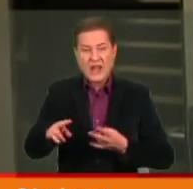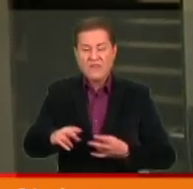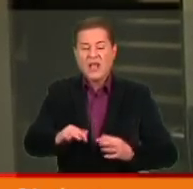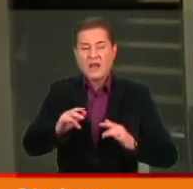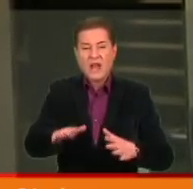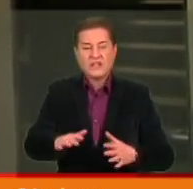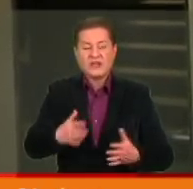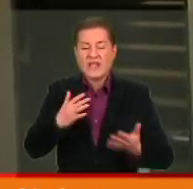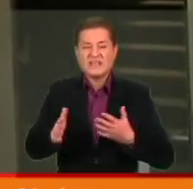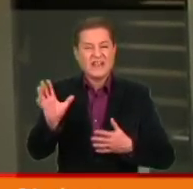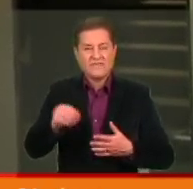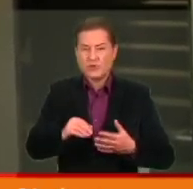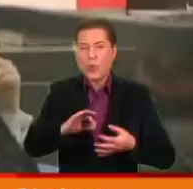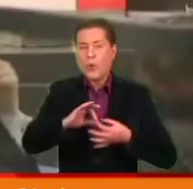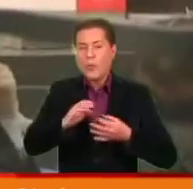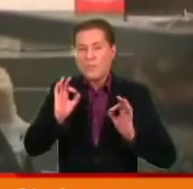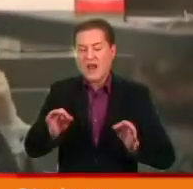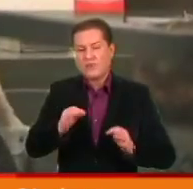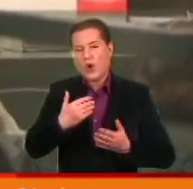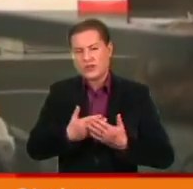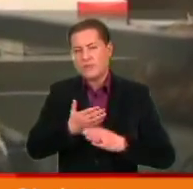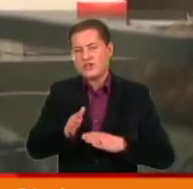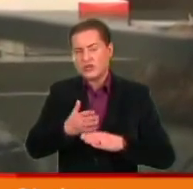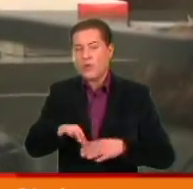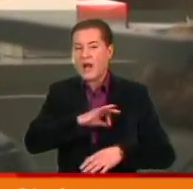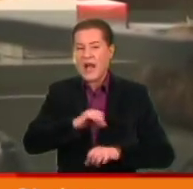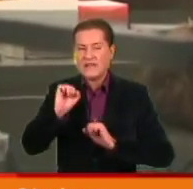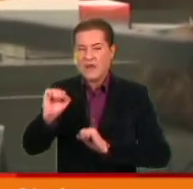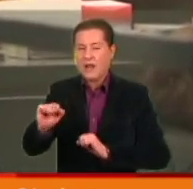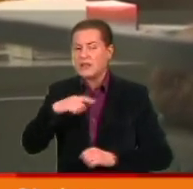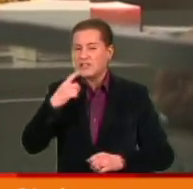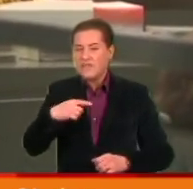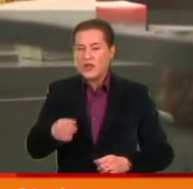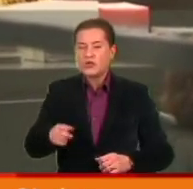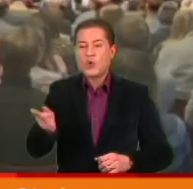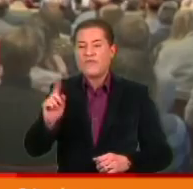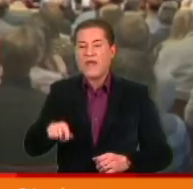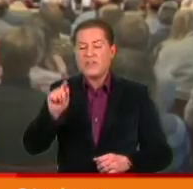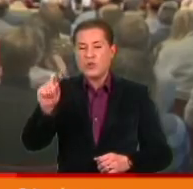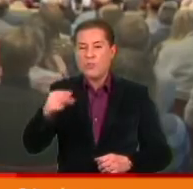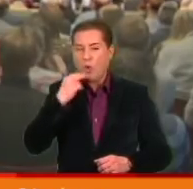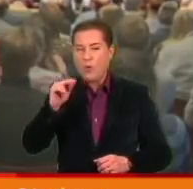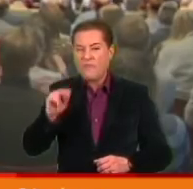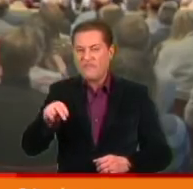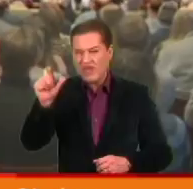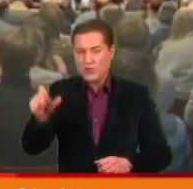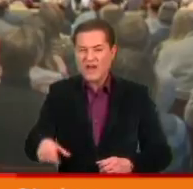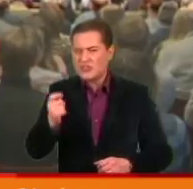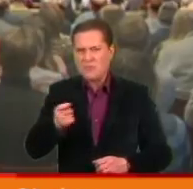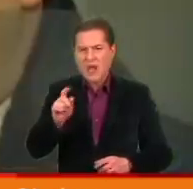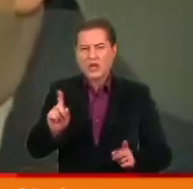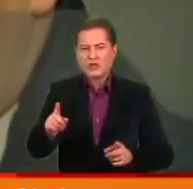не всю правду, то хоча б частково. Адвокат Іво Попе стверджує, навіть йому обвинувачений мало що